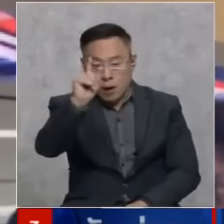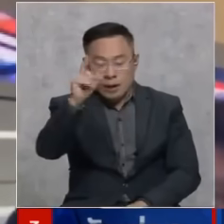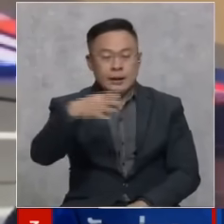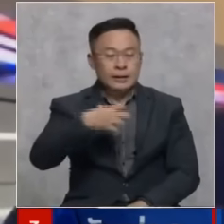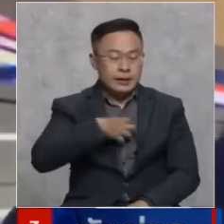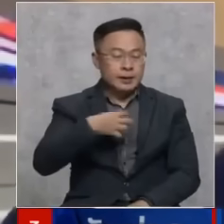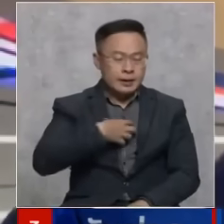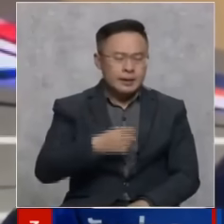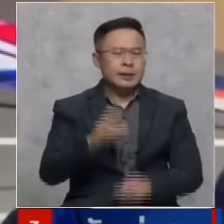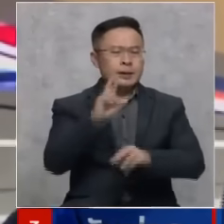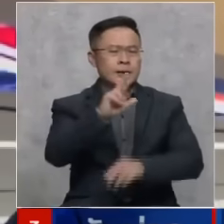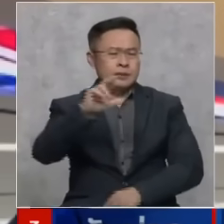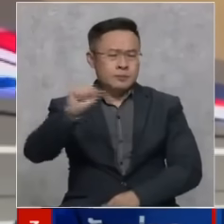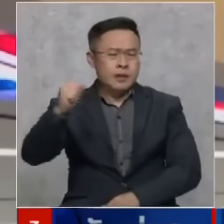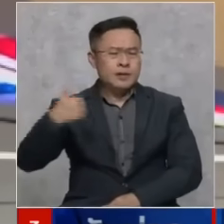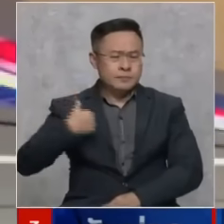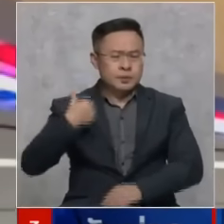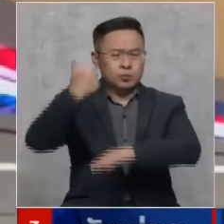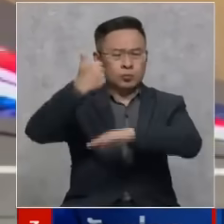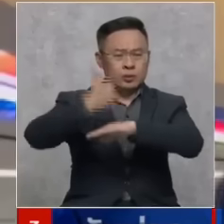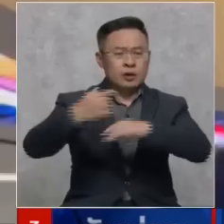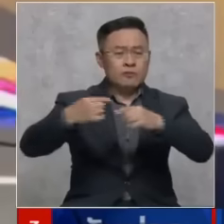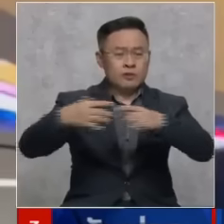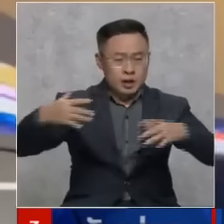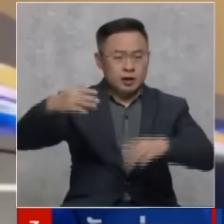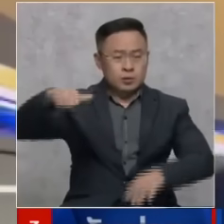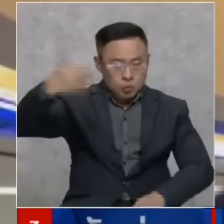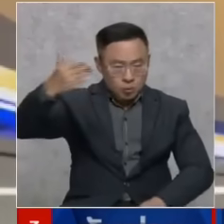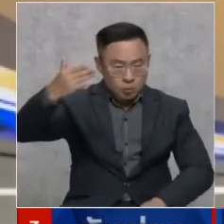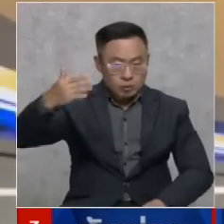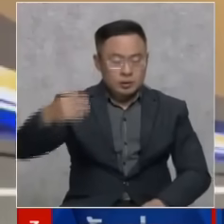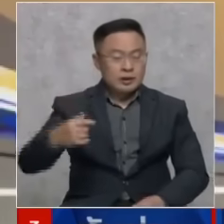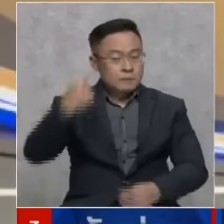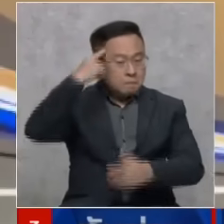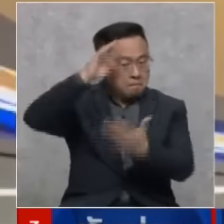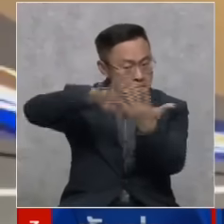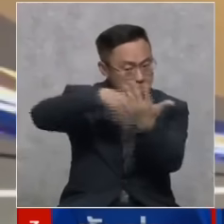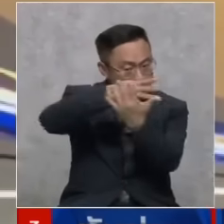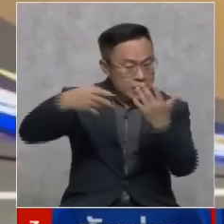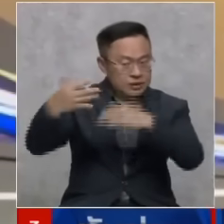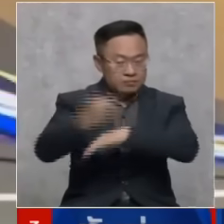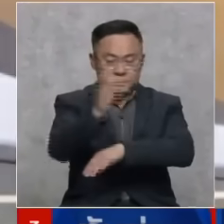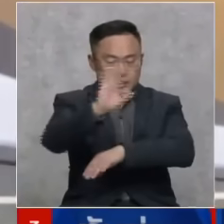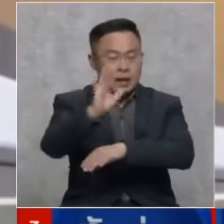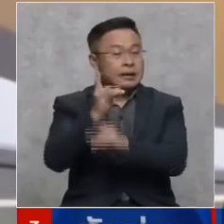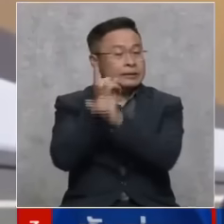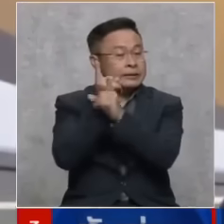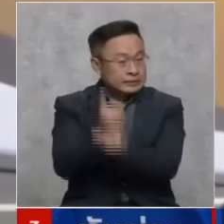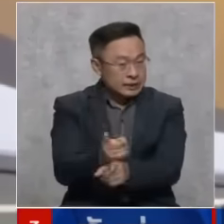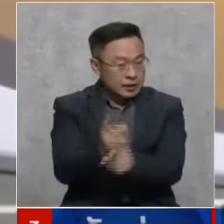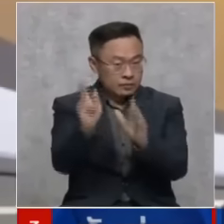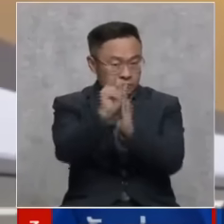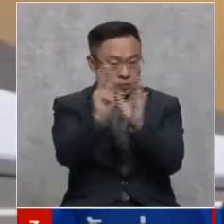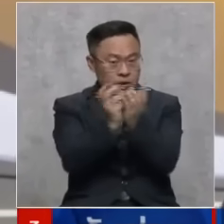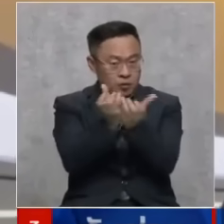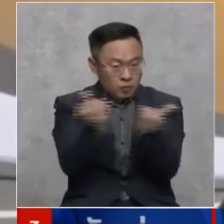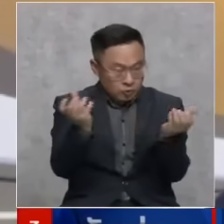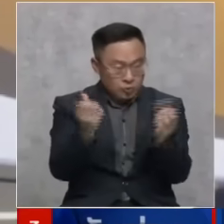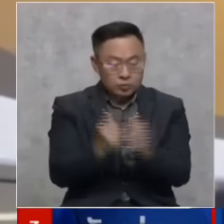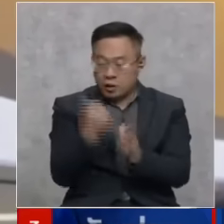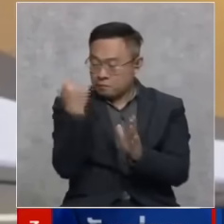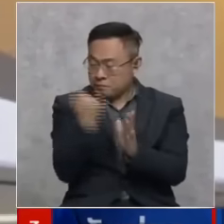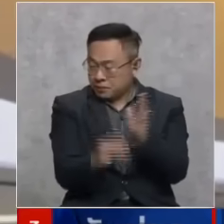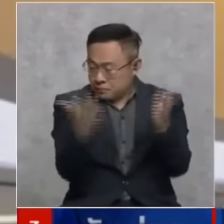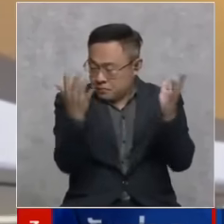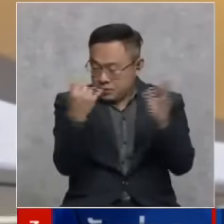ามีผู้นำฝ่ายค้านแล้วที่บอกว่าเป็นเล่เหลี่ยมทางการเมืองก็ไม่ใช่กฎกติกาว่ามายังไงเราทำตามนั้นดังนั้นนะ